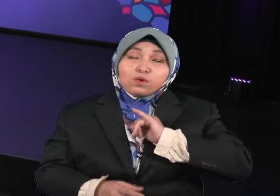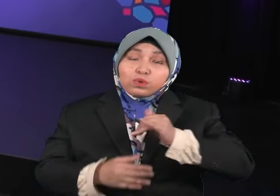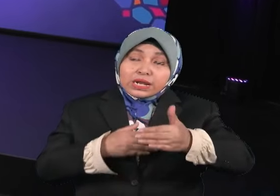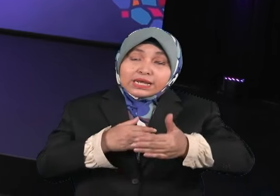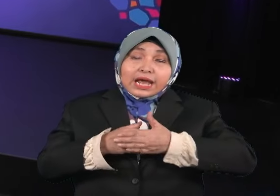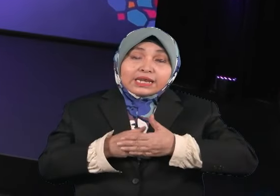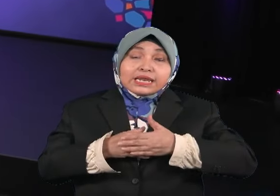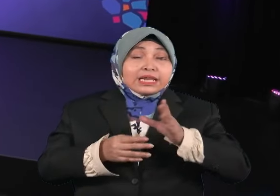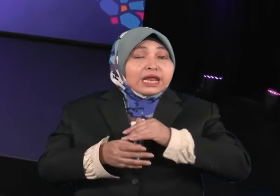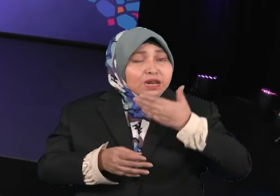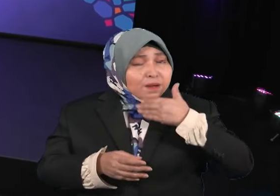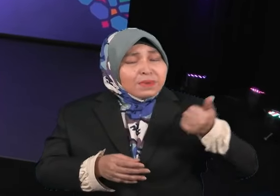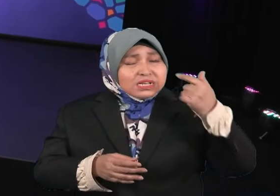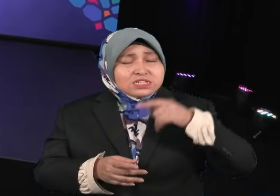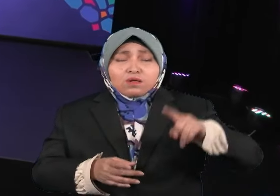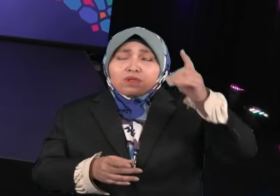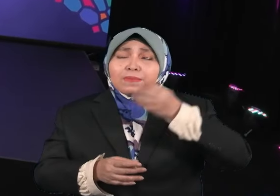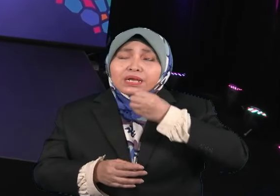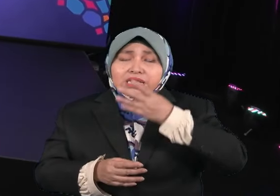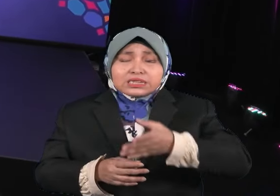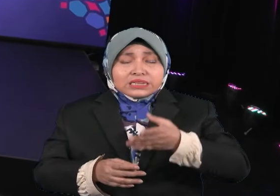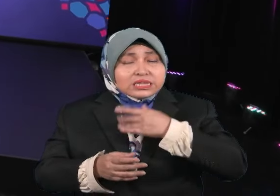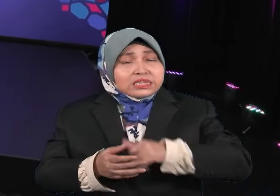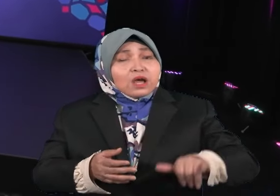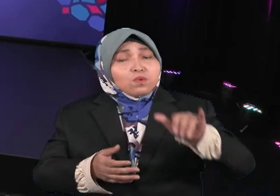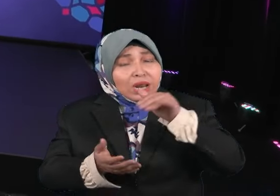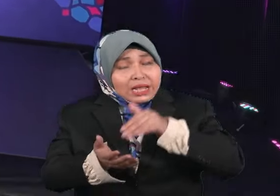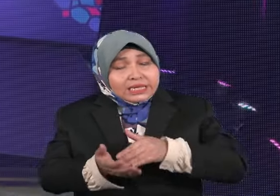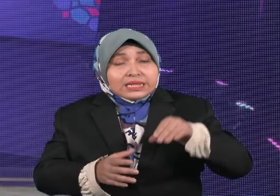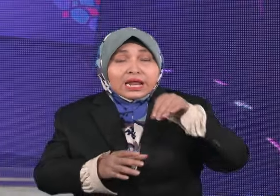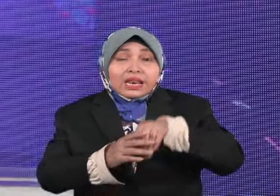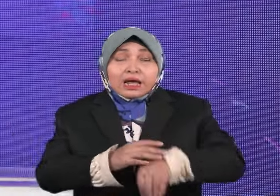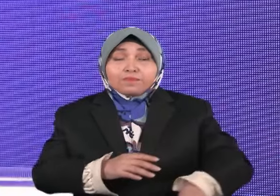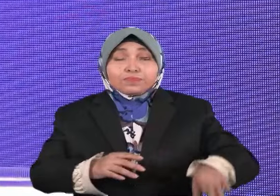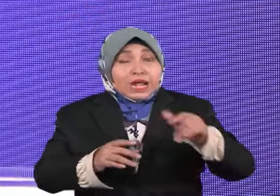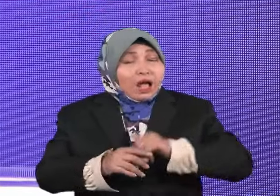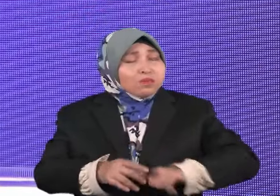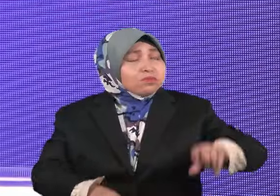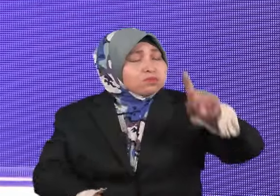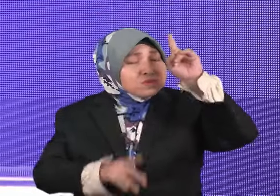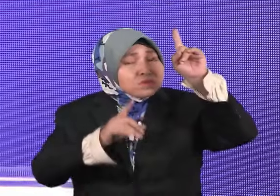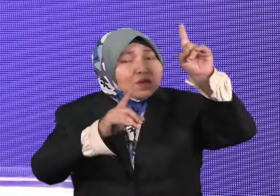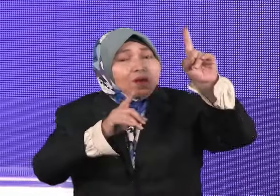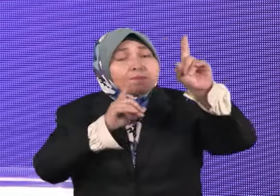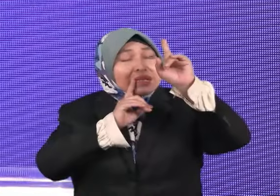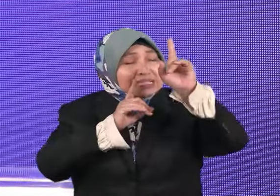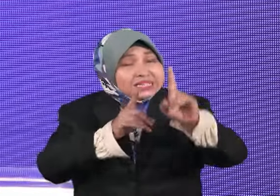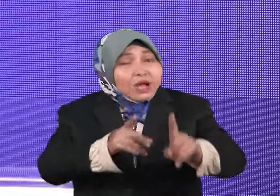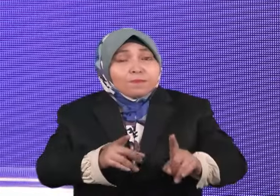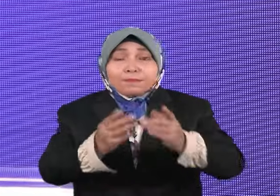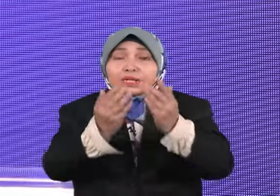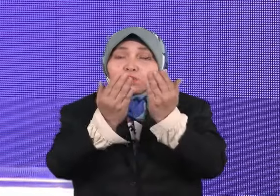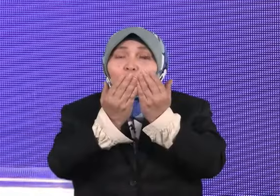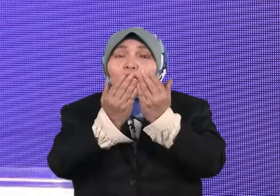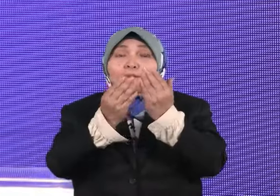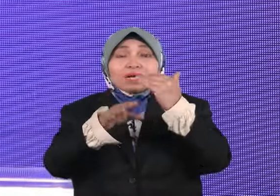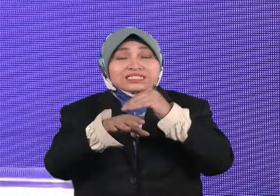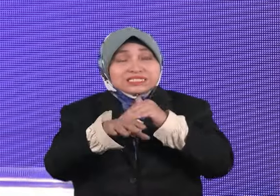Dan menarik apabila Allah nyatakan lagi, uji budak watad da'i idha da'an. Allah menjawab pendoa